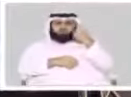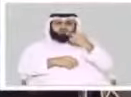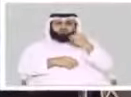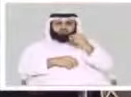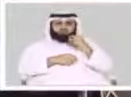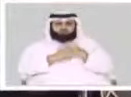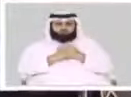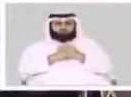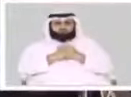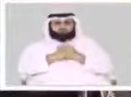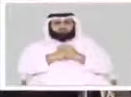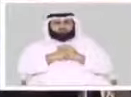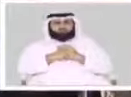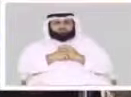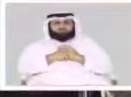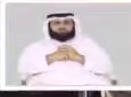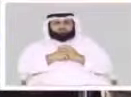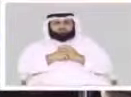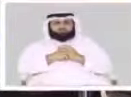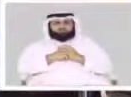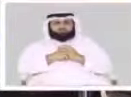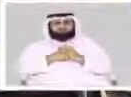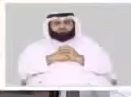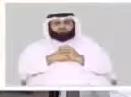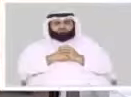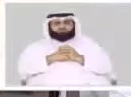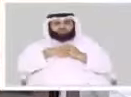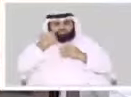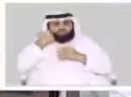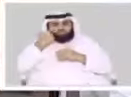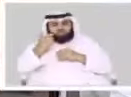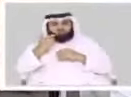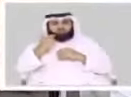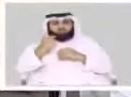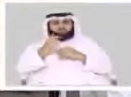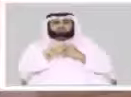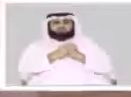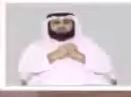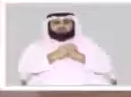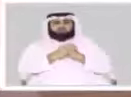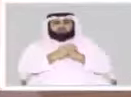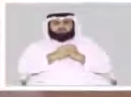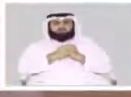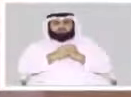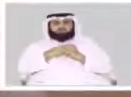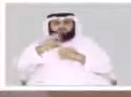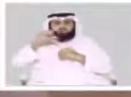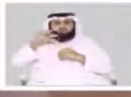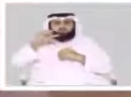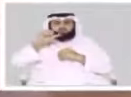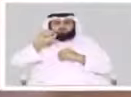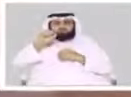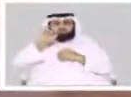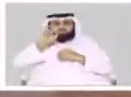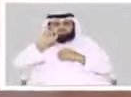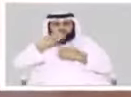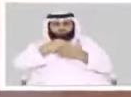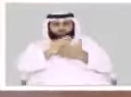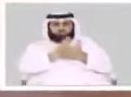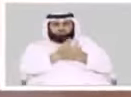في الشرع. نعم. شهادة الشهادة حين على الوصية حين الموت.